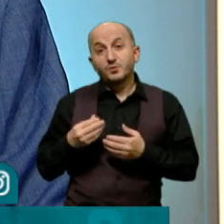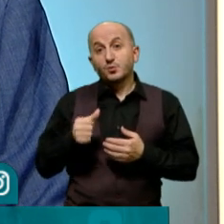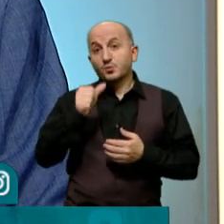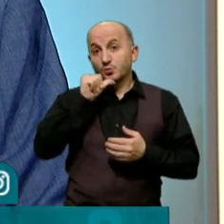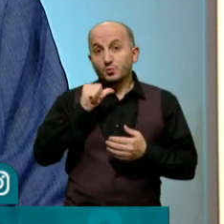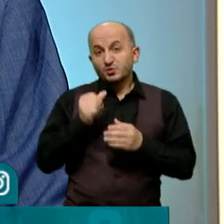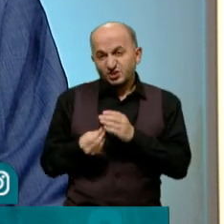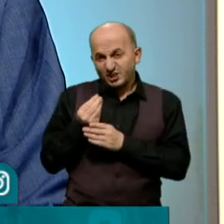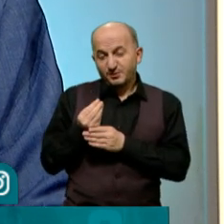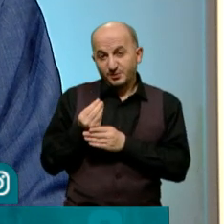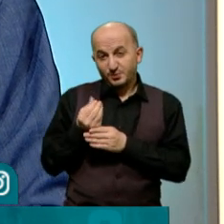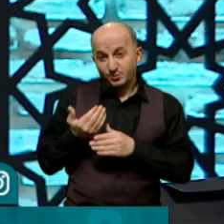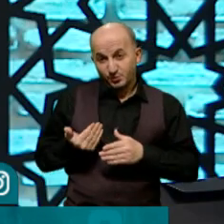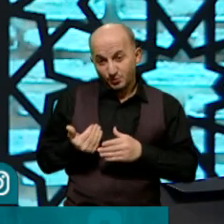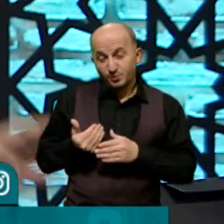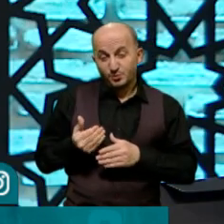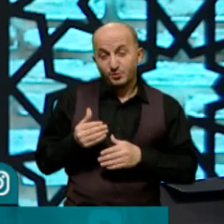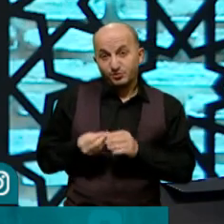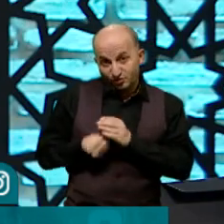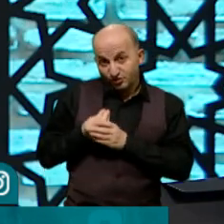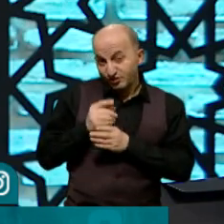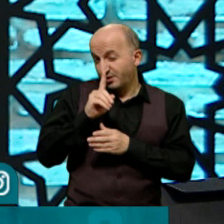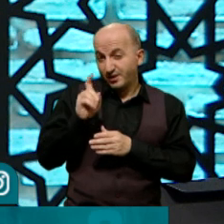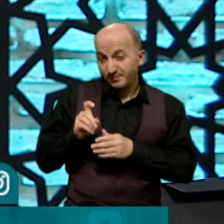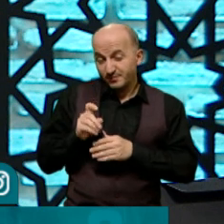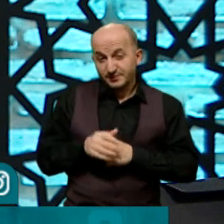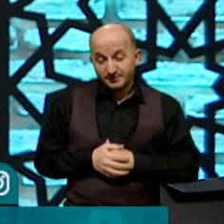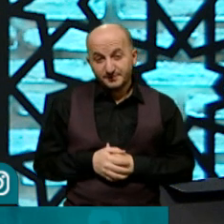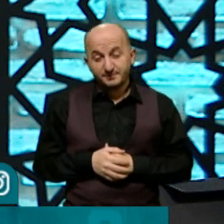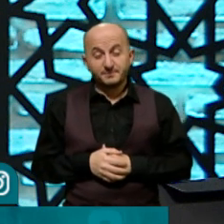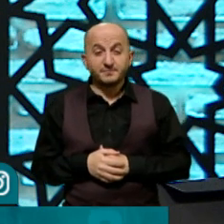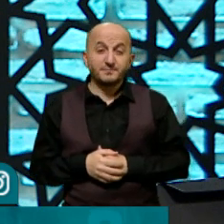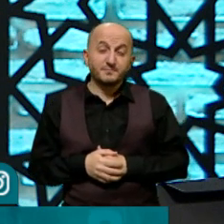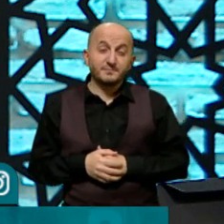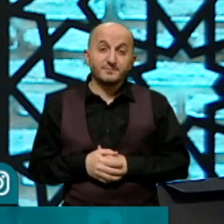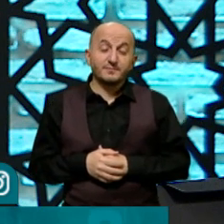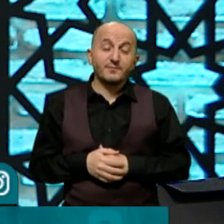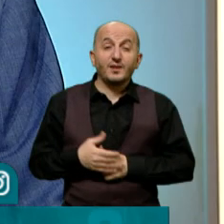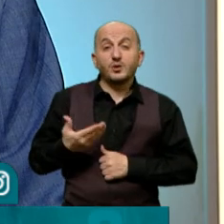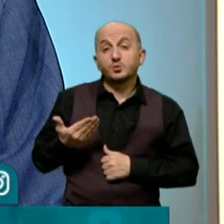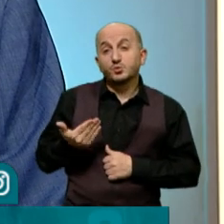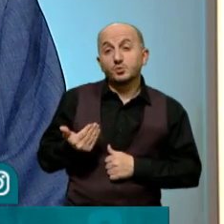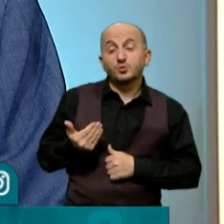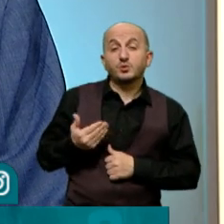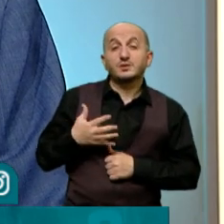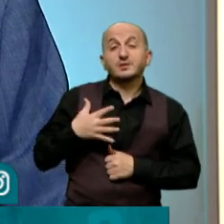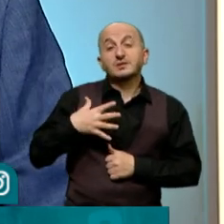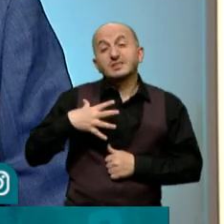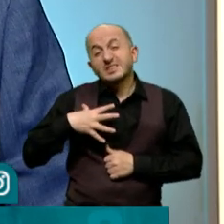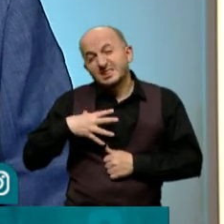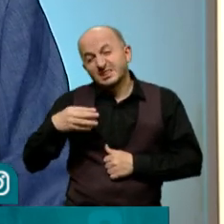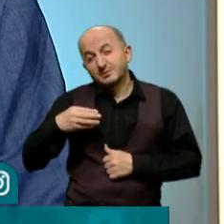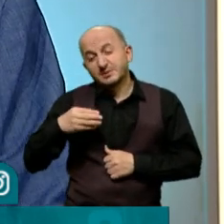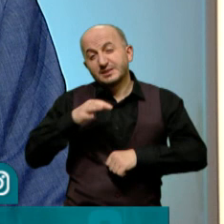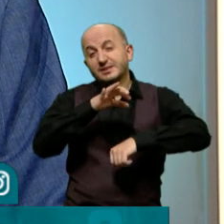söylüyoruz. Süt yani, varsa süt değil mi varsa, yani? Evet. Süt emsiyorsa tabii. Süt emdiyse yani o tabii tıbbi